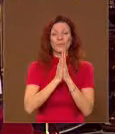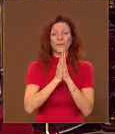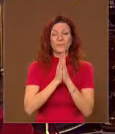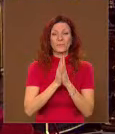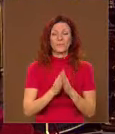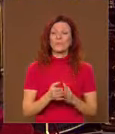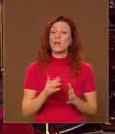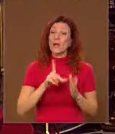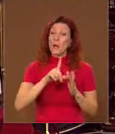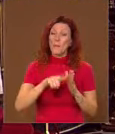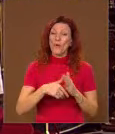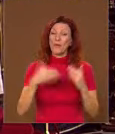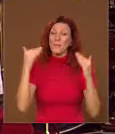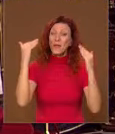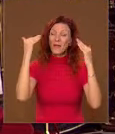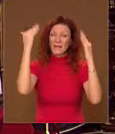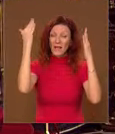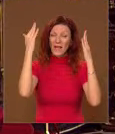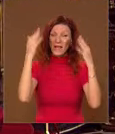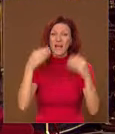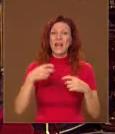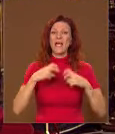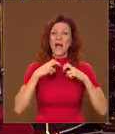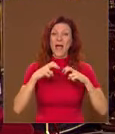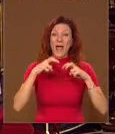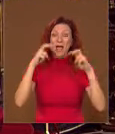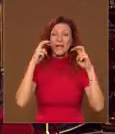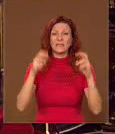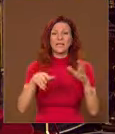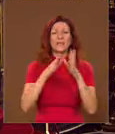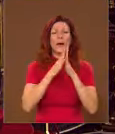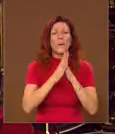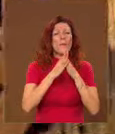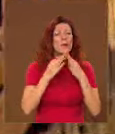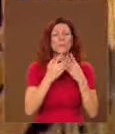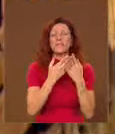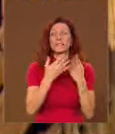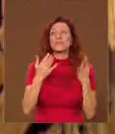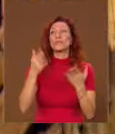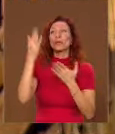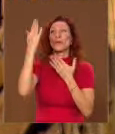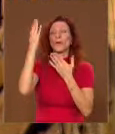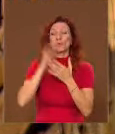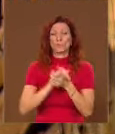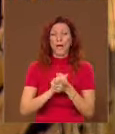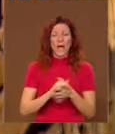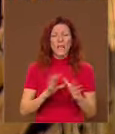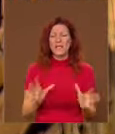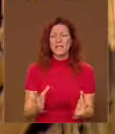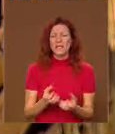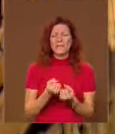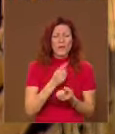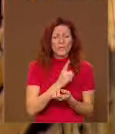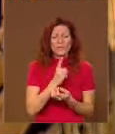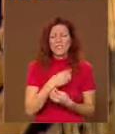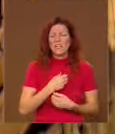По време на Великата Ектения ние изпросваме всички необходими духовни блага от Бога. За да се избавим ние от всяка скръп,